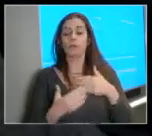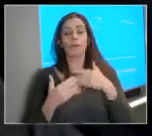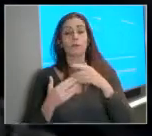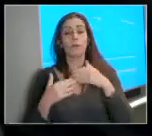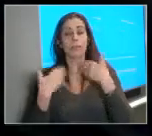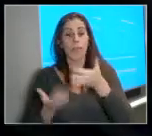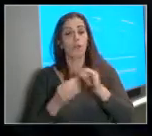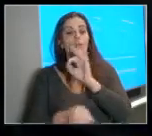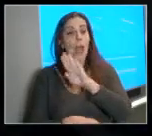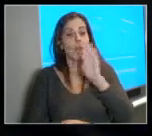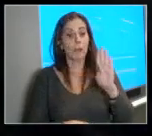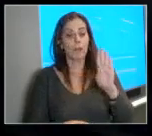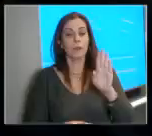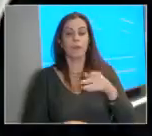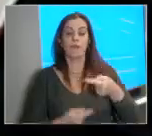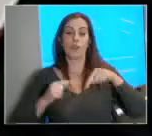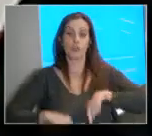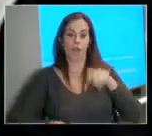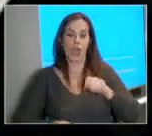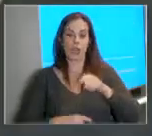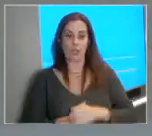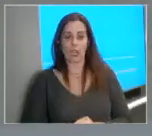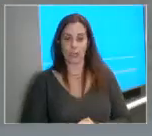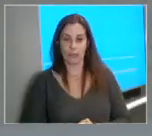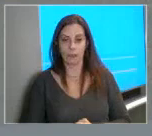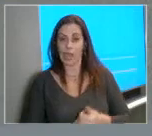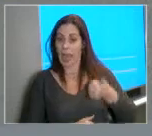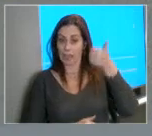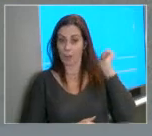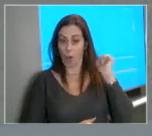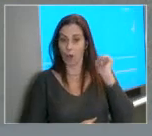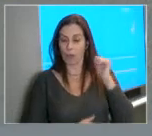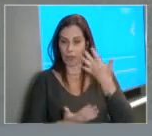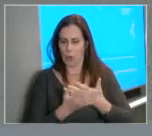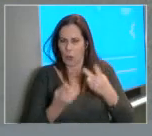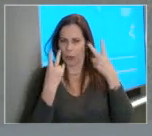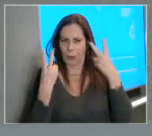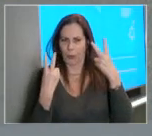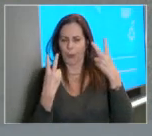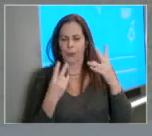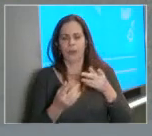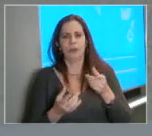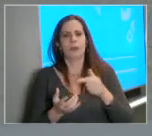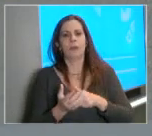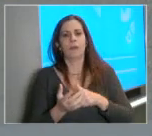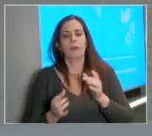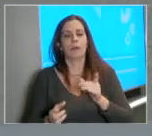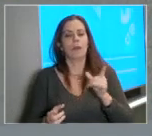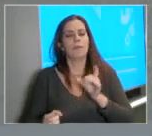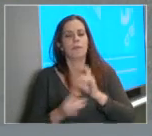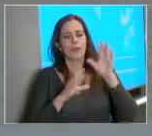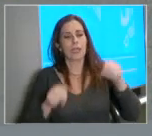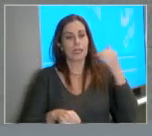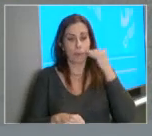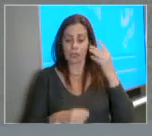הממשלה, לפרקליטיו וליושב ראש הכנסת. אתמול ניתנה עדות מכריעה במהלך תהליך ההדחה של נשיא ארצות הברית דונלד